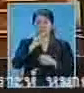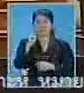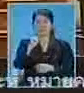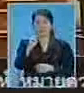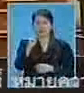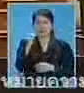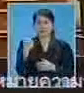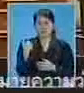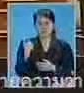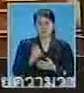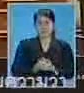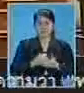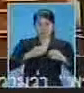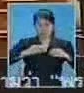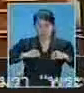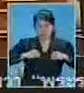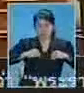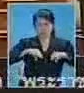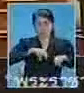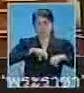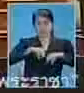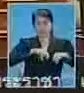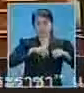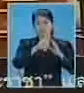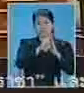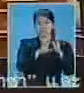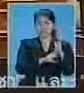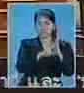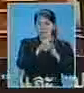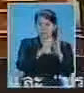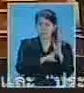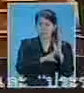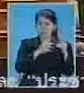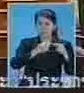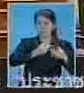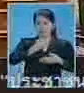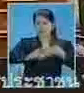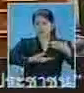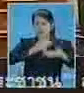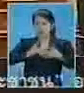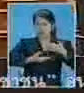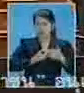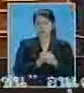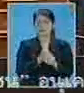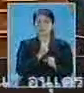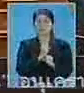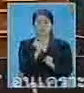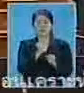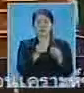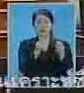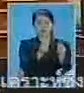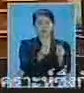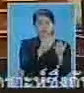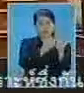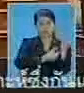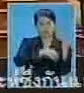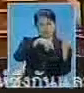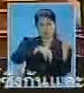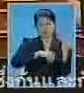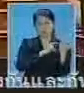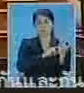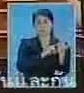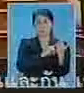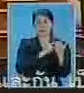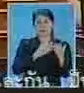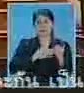Life พอใจกับการจัดระบบการจัดจำหน่ายโดยกองสลากเป็นผู้จัดจำหน่ายนะครับผมขอยืนยัน